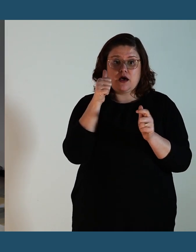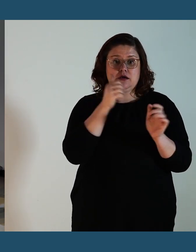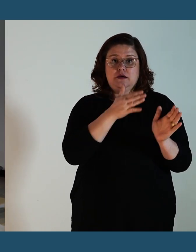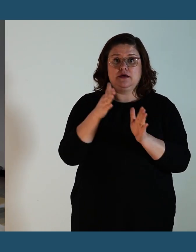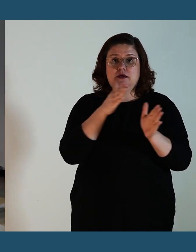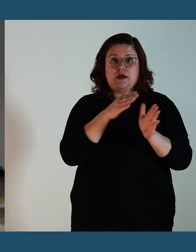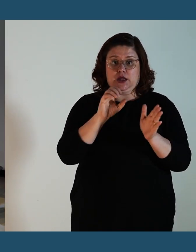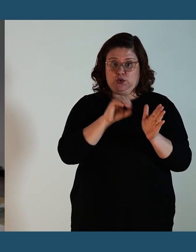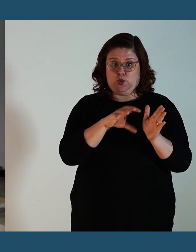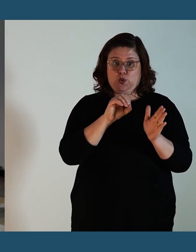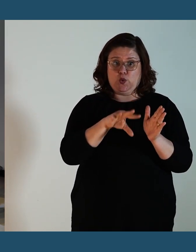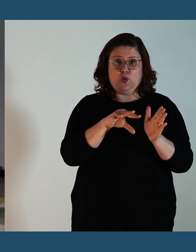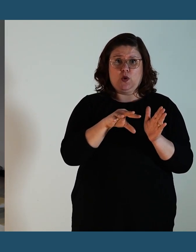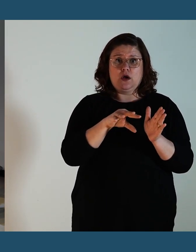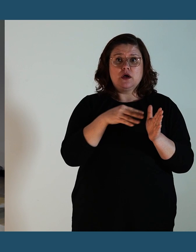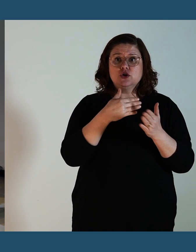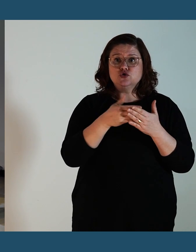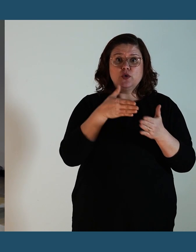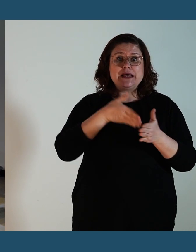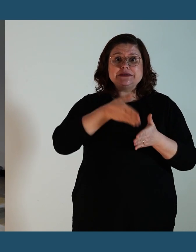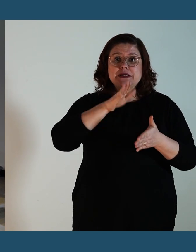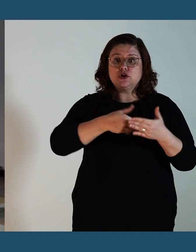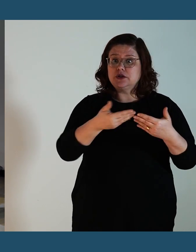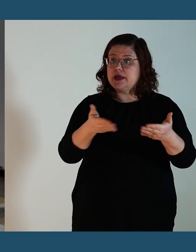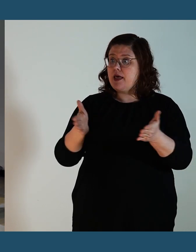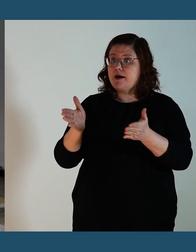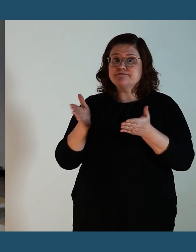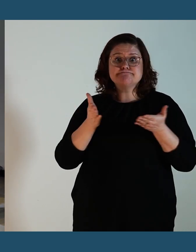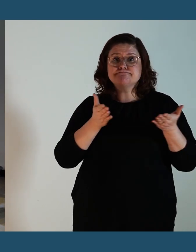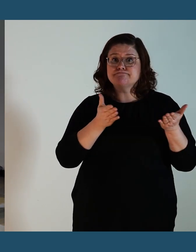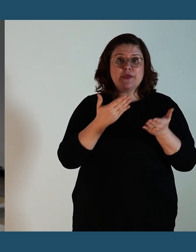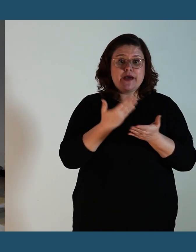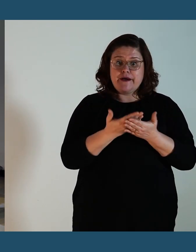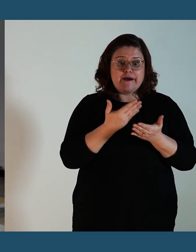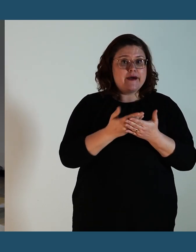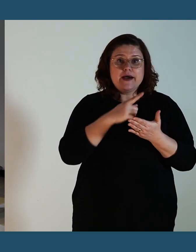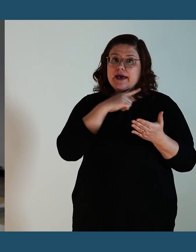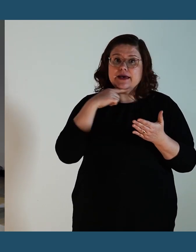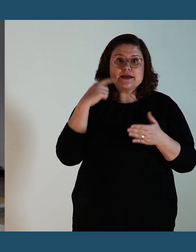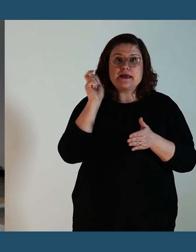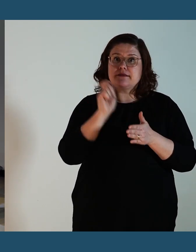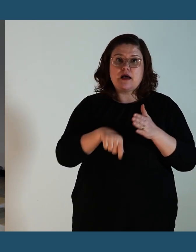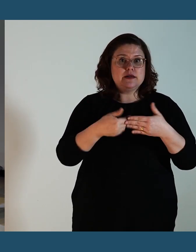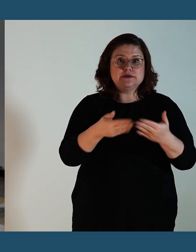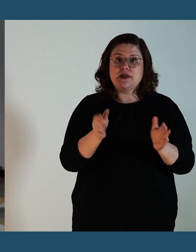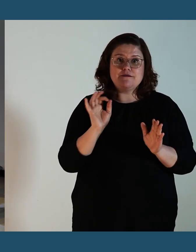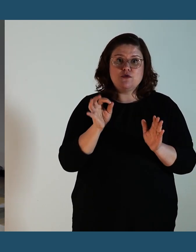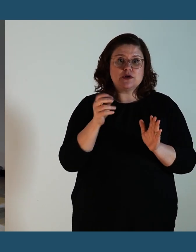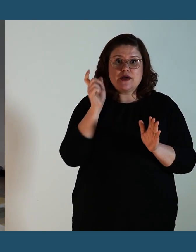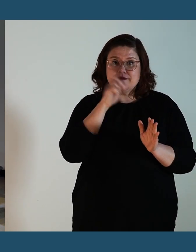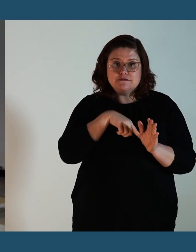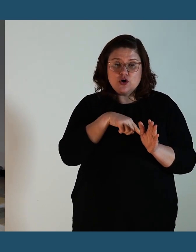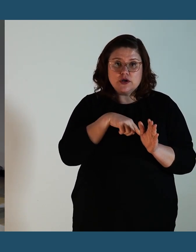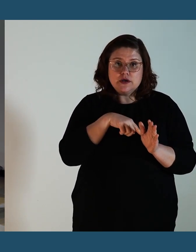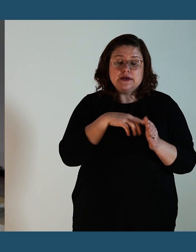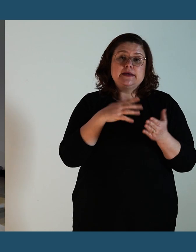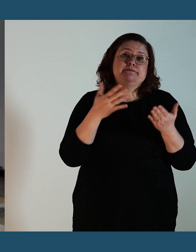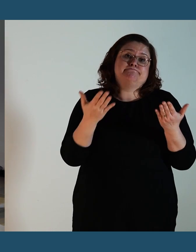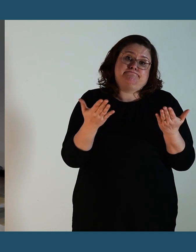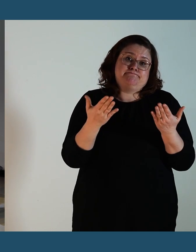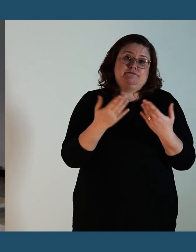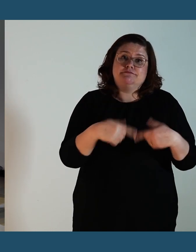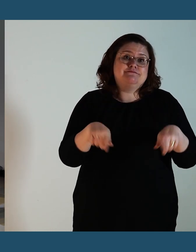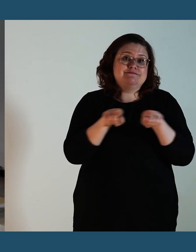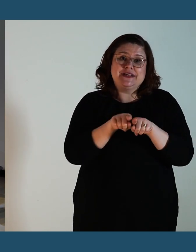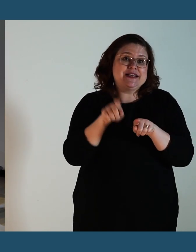vaikka Turussa, koska sieltä ei löydy niin paljon esteettömiä tiloja, jos ei vaikka ole rahaa vuokrata kallista tilaa, niin sitten ei voi järjestää